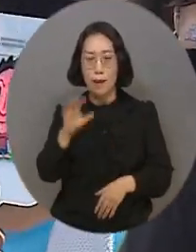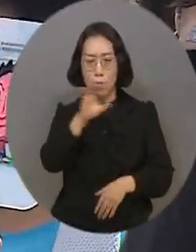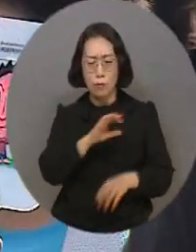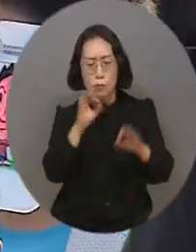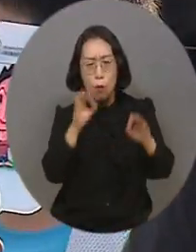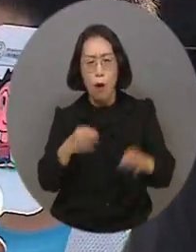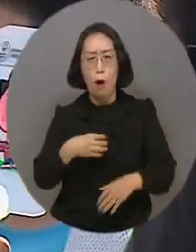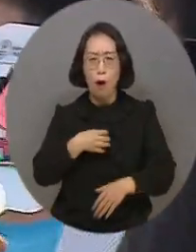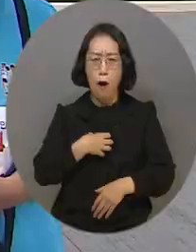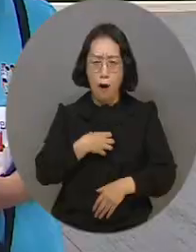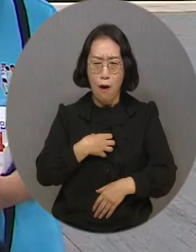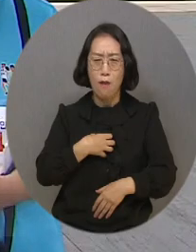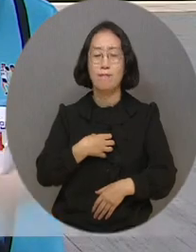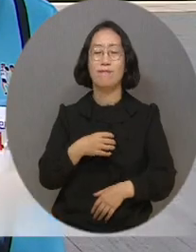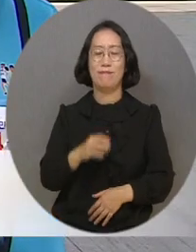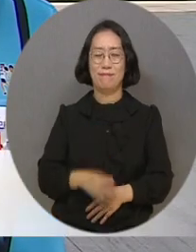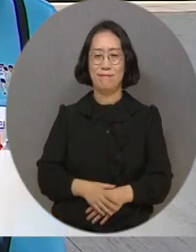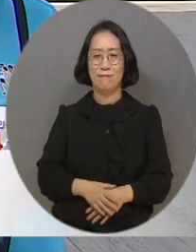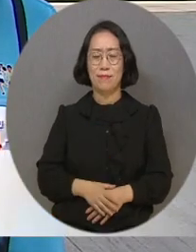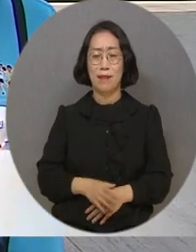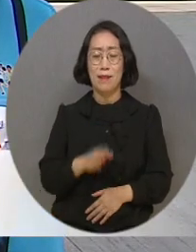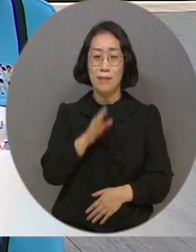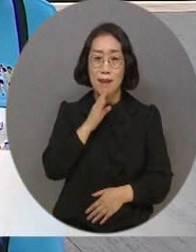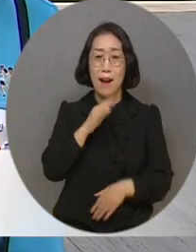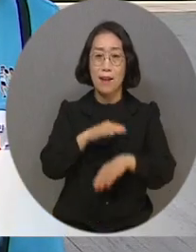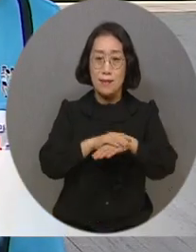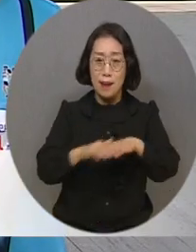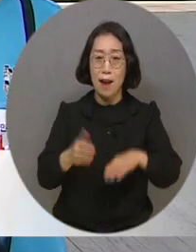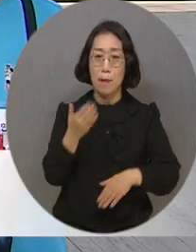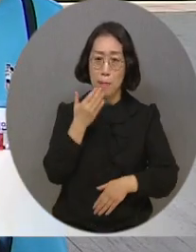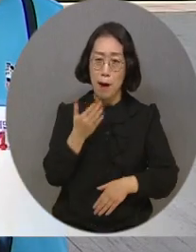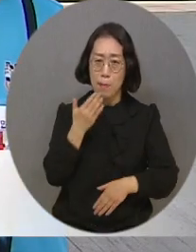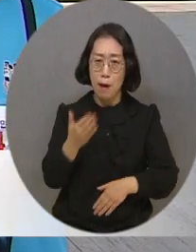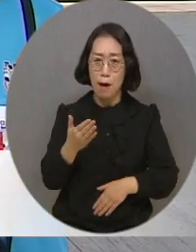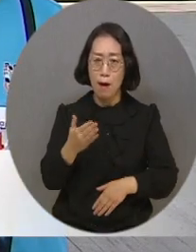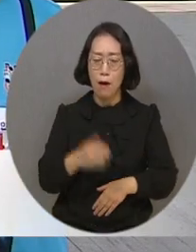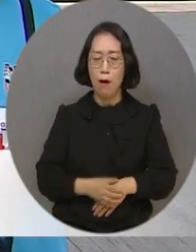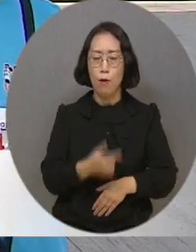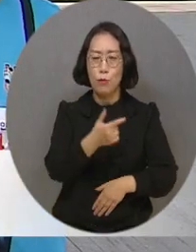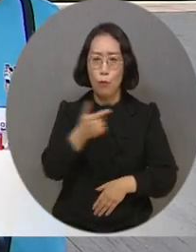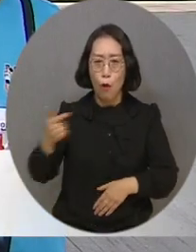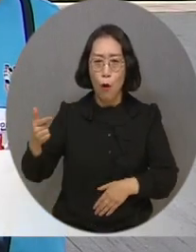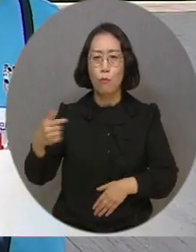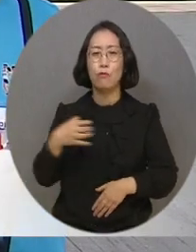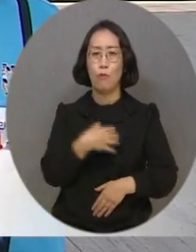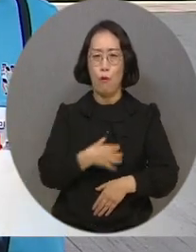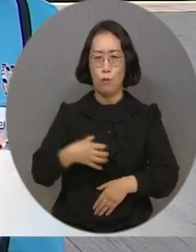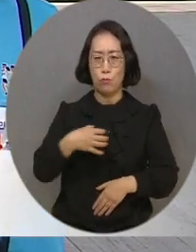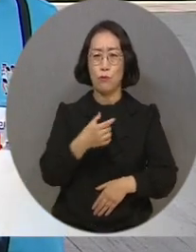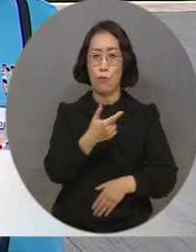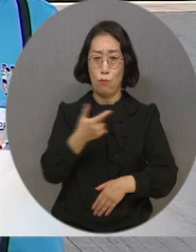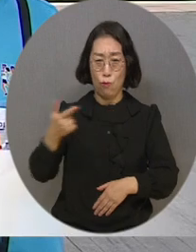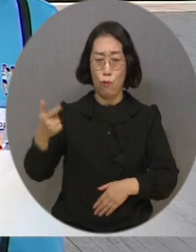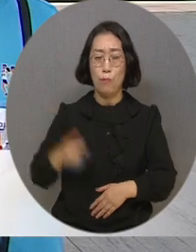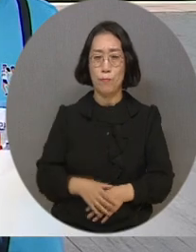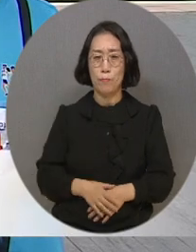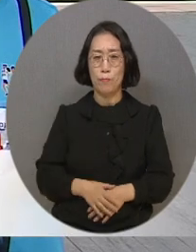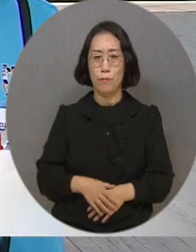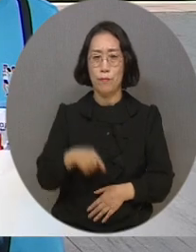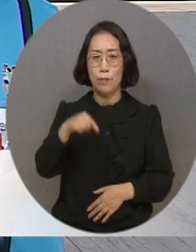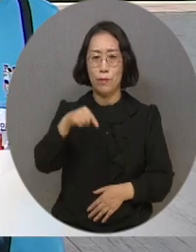하기도 했습니다. 과연 같이 할 수 있는가라는 생각만 해도 너무 두려웠어요. 그래서